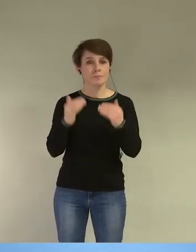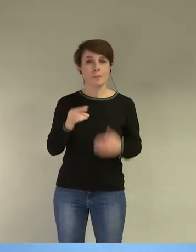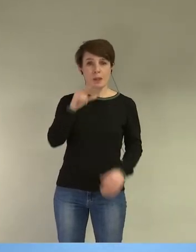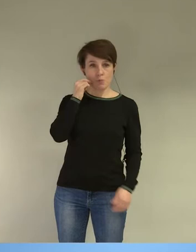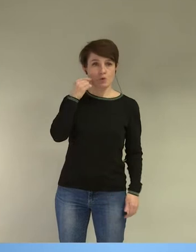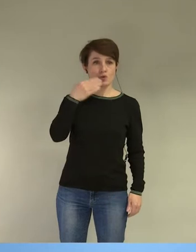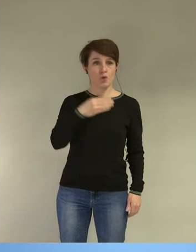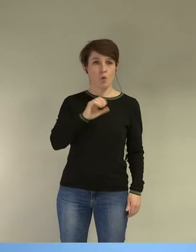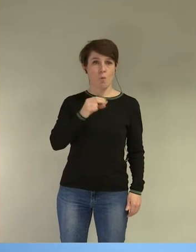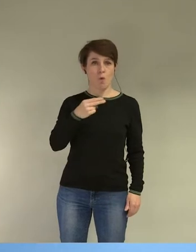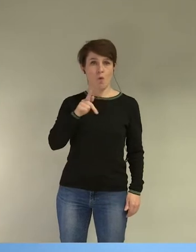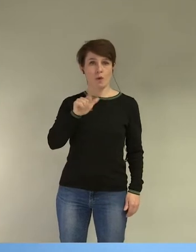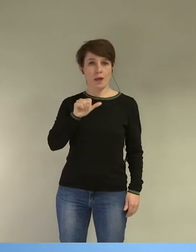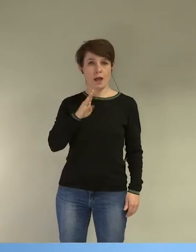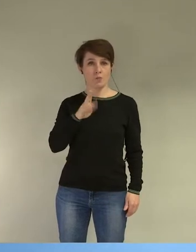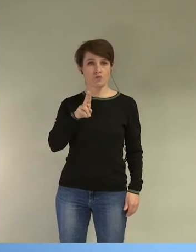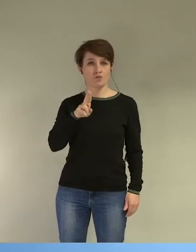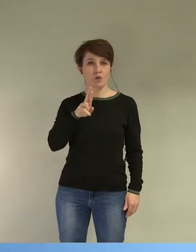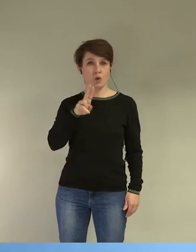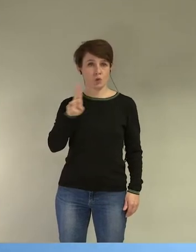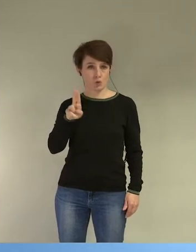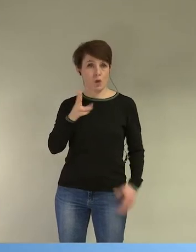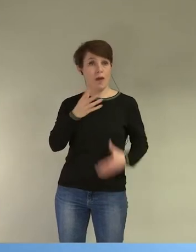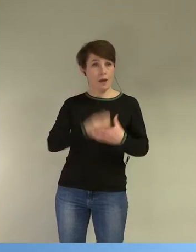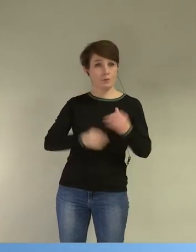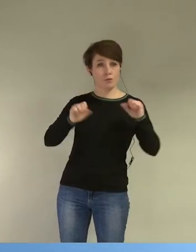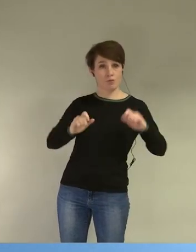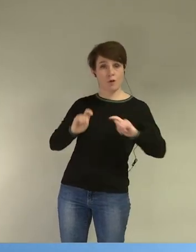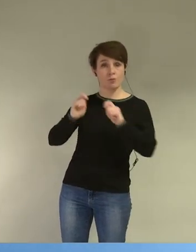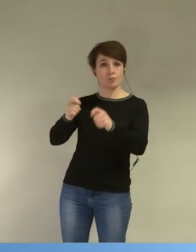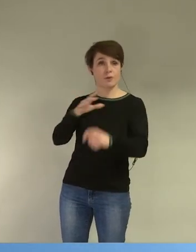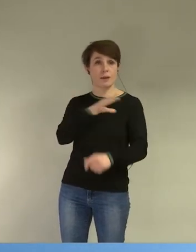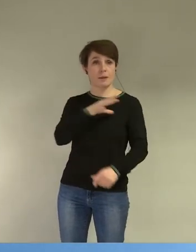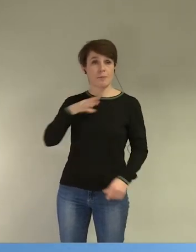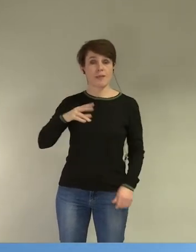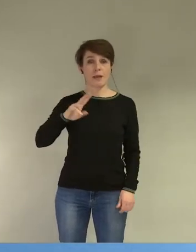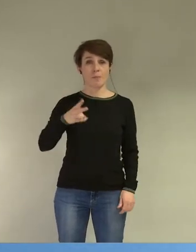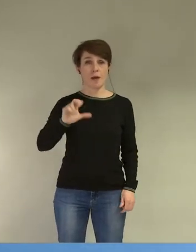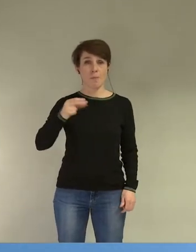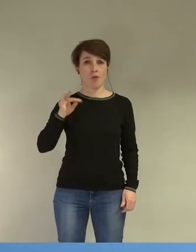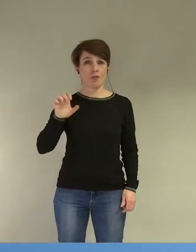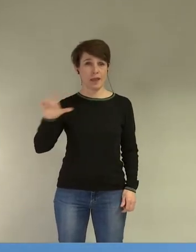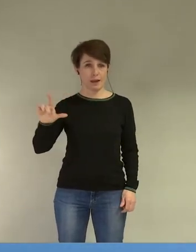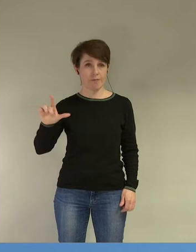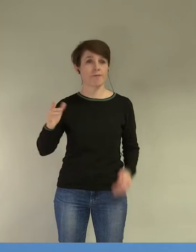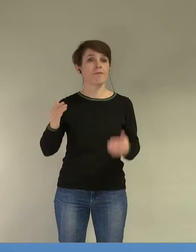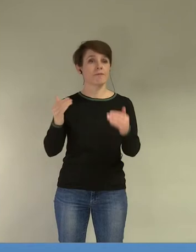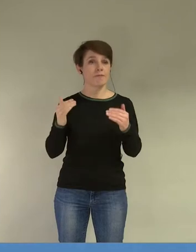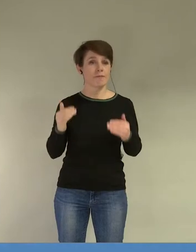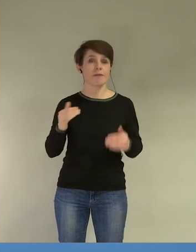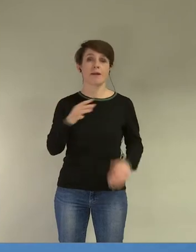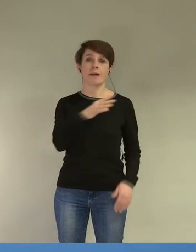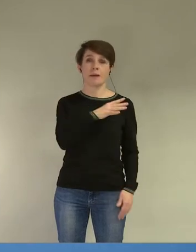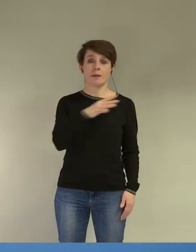lucie l'heureux madame elisa martin donne pouvoir monsieur confessons pour la séance madame laure masson